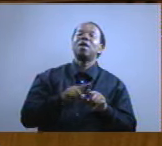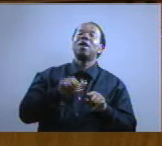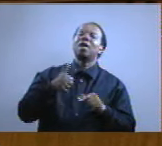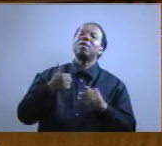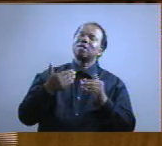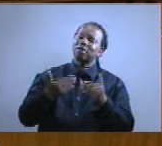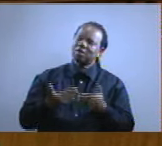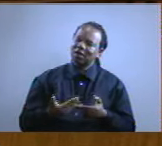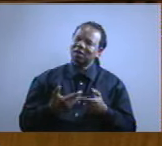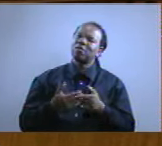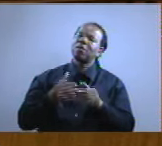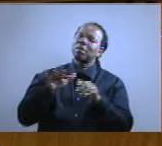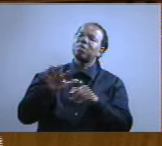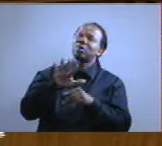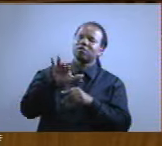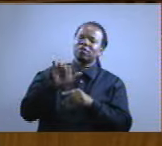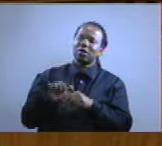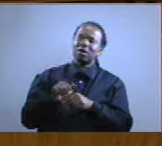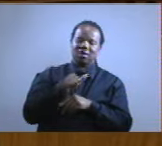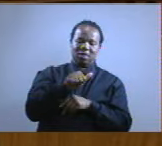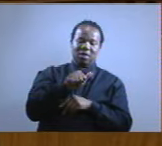ANC adresseer die